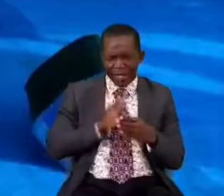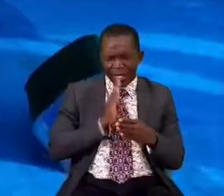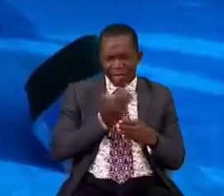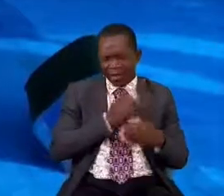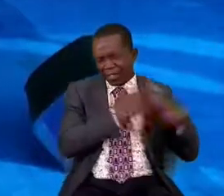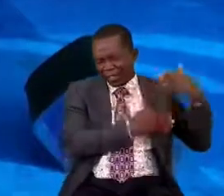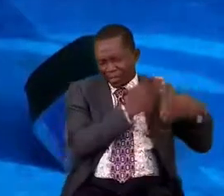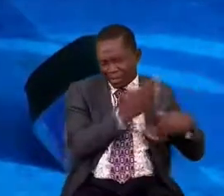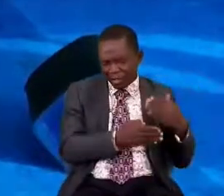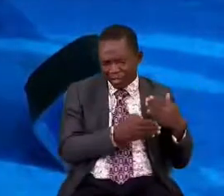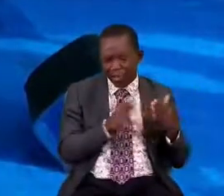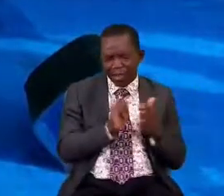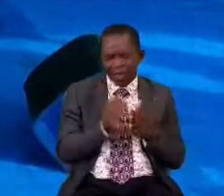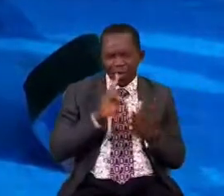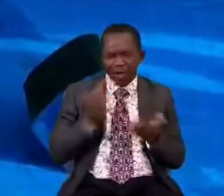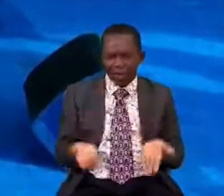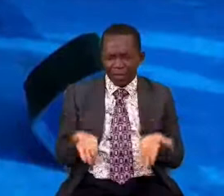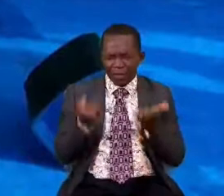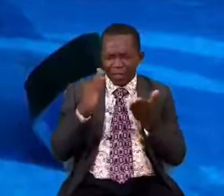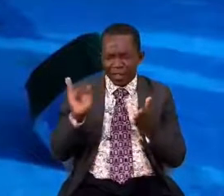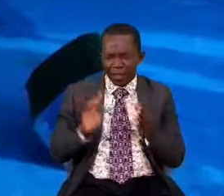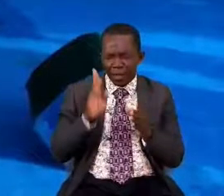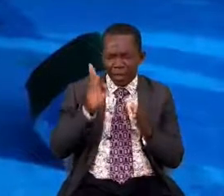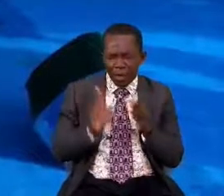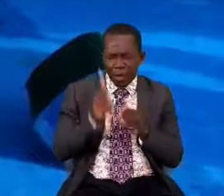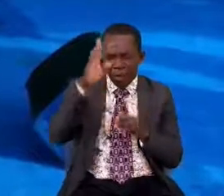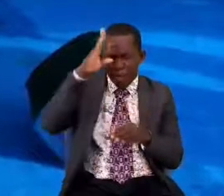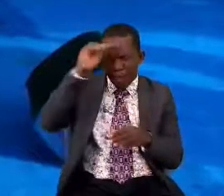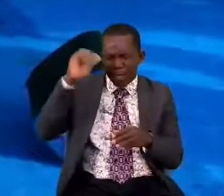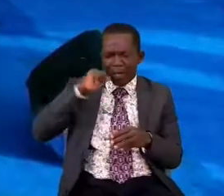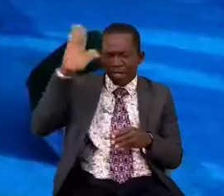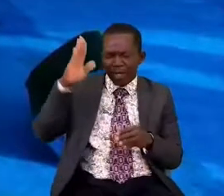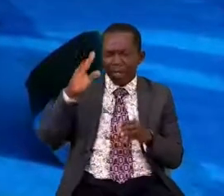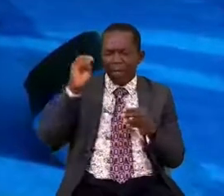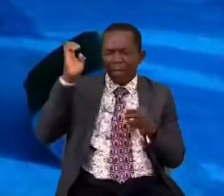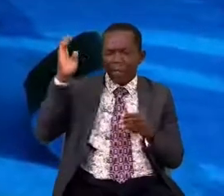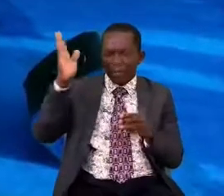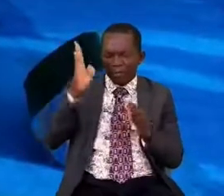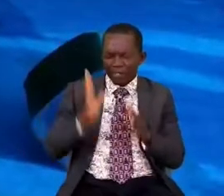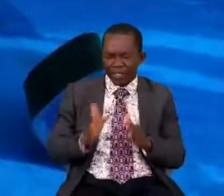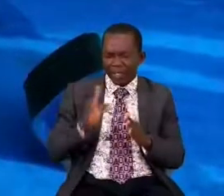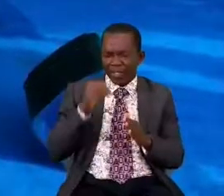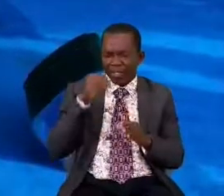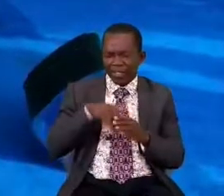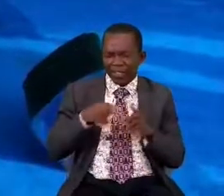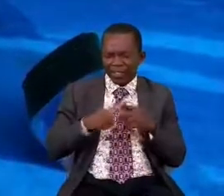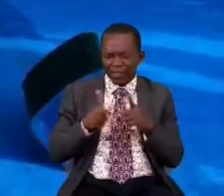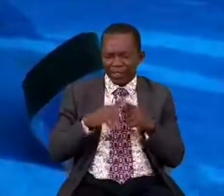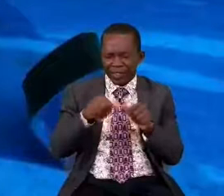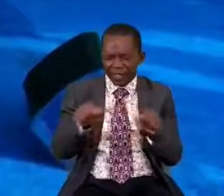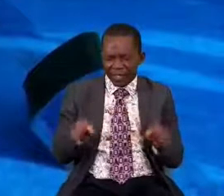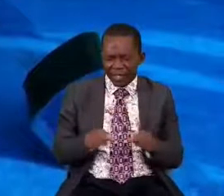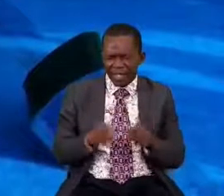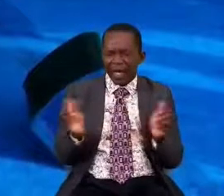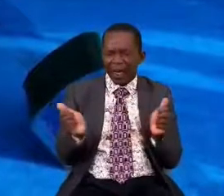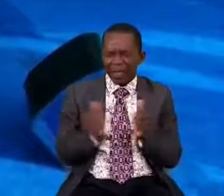ministres, dans tous les domaines et avec des dons différents dans les différentes dénominations. Nous